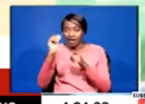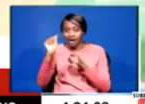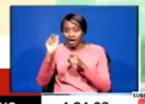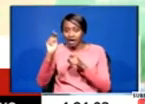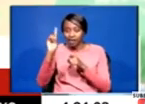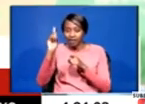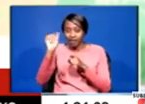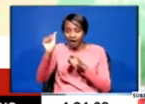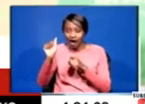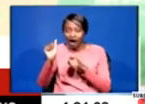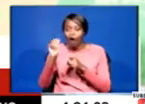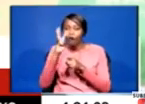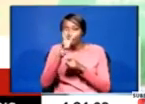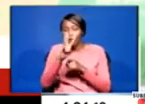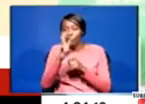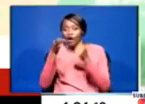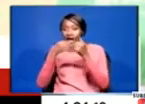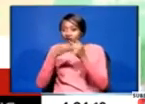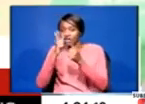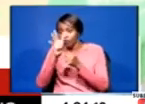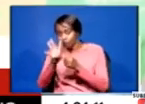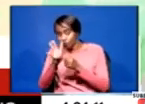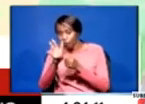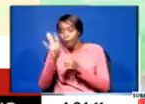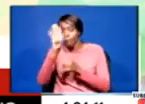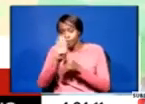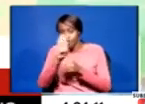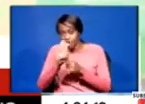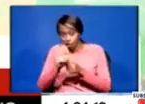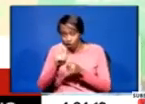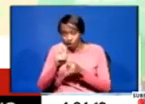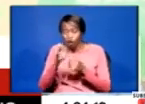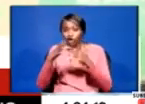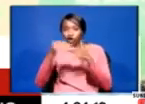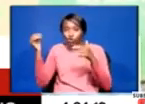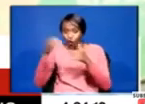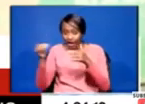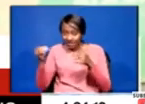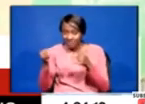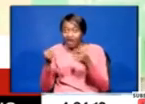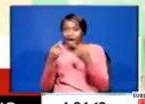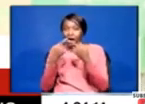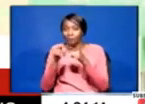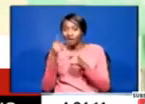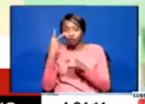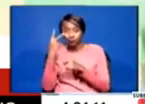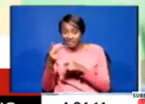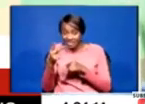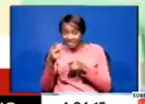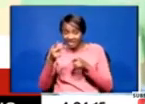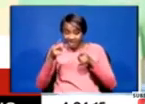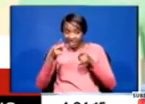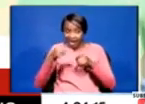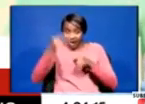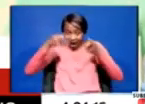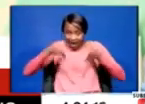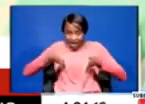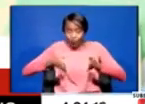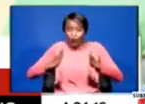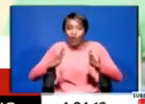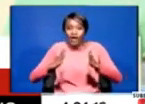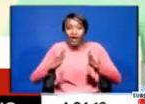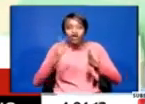$484 billion. Alafu hii highway hii mnaona hii. Hii yote hii matari unaona inapandwa tu. Hii yote itakuwa ni